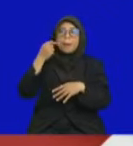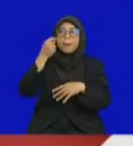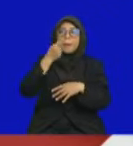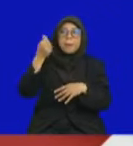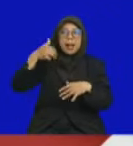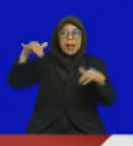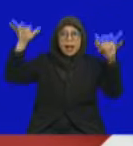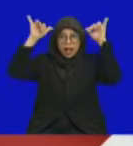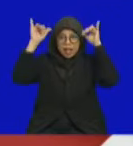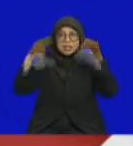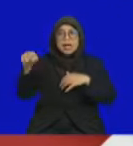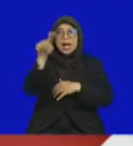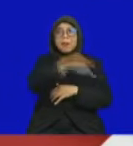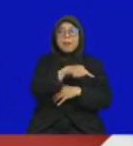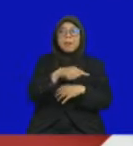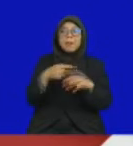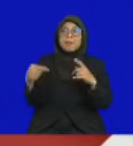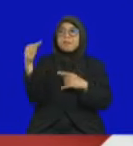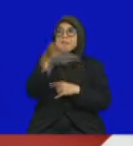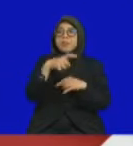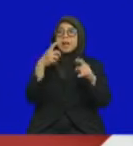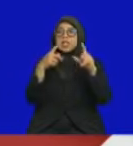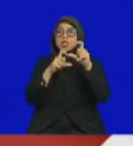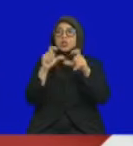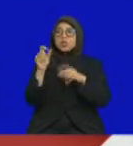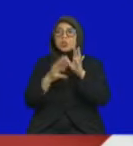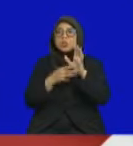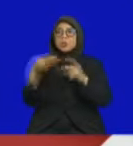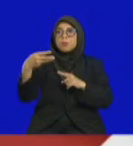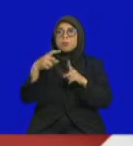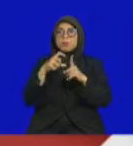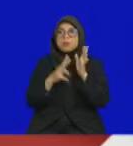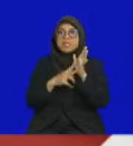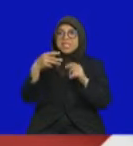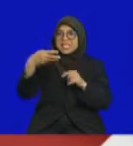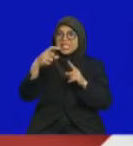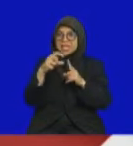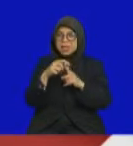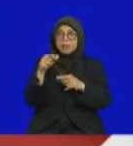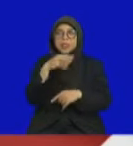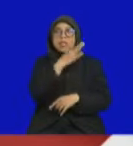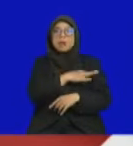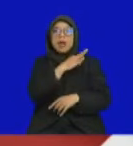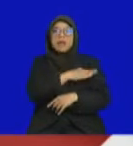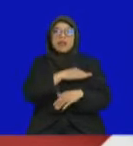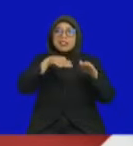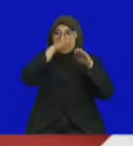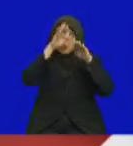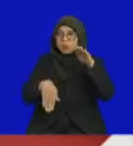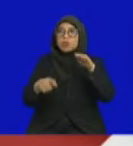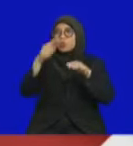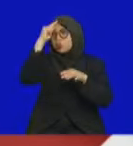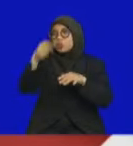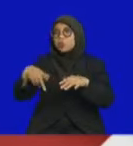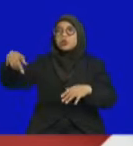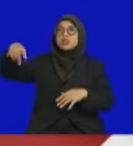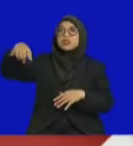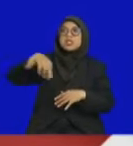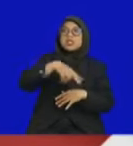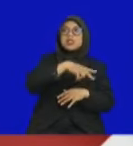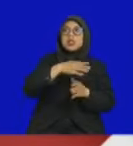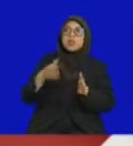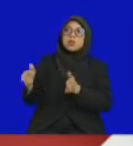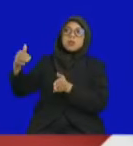dengan Sumenep dan tanggul tersebut juga bisa dimanfaatkan untuk jalan ke depannya